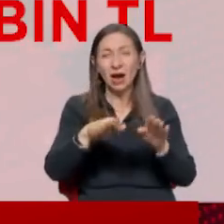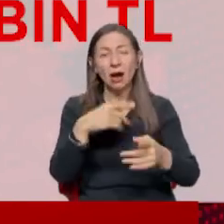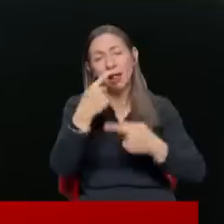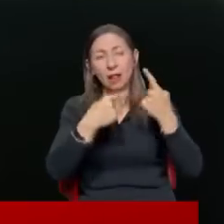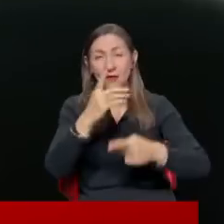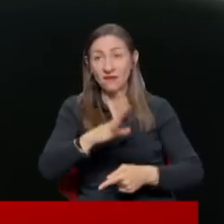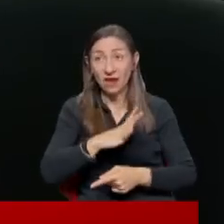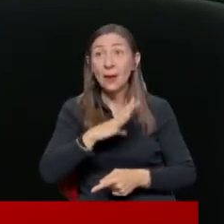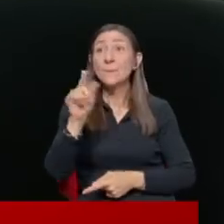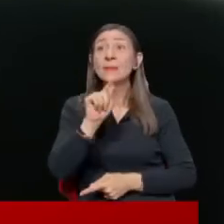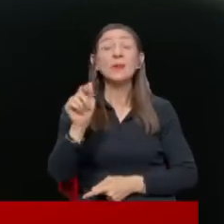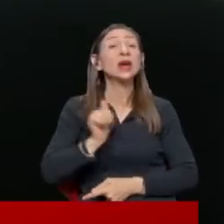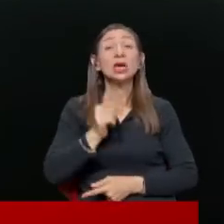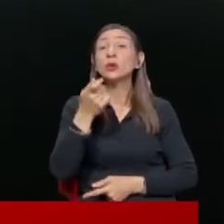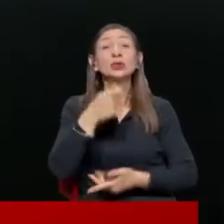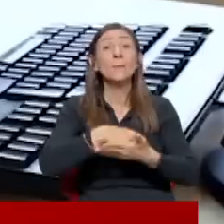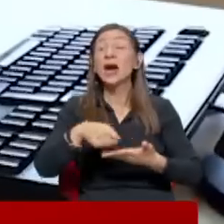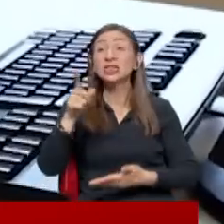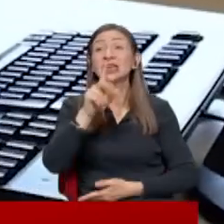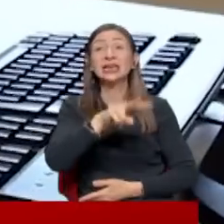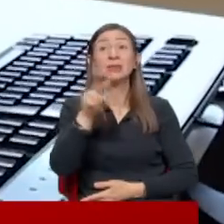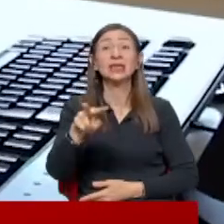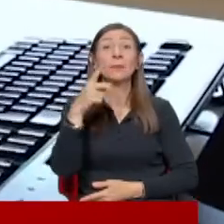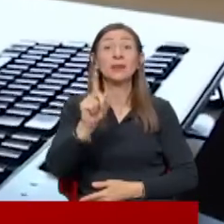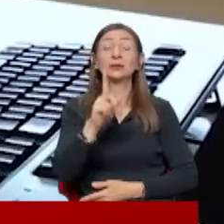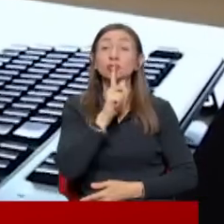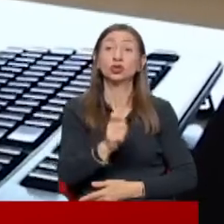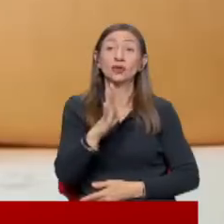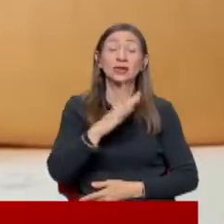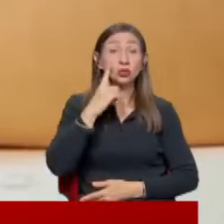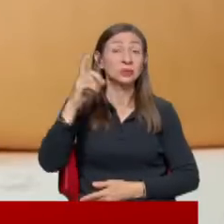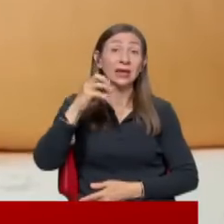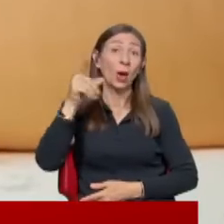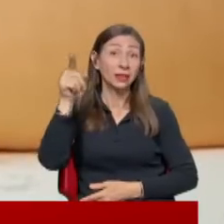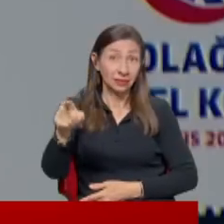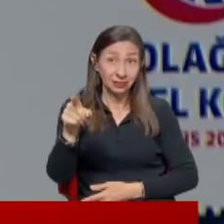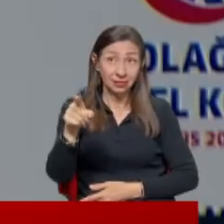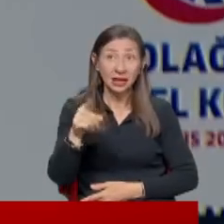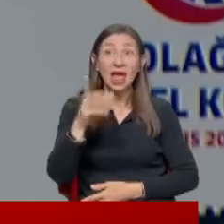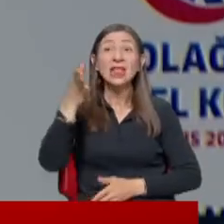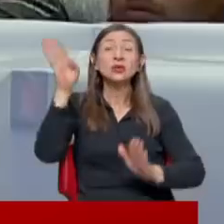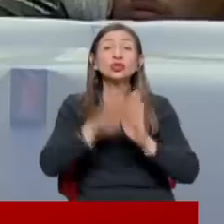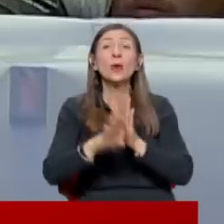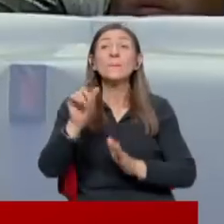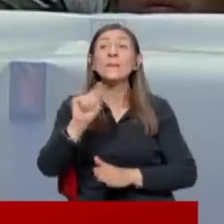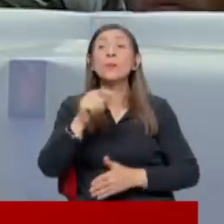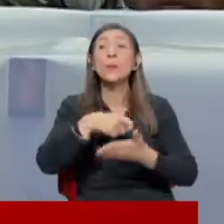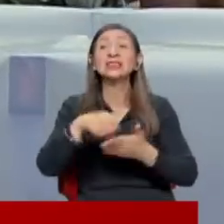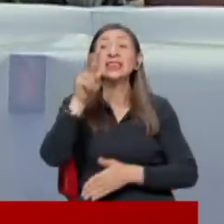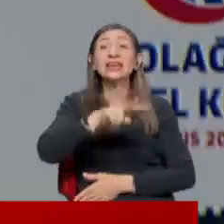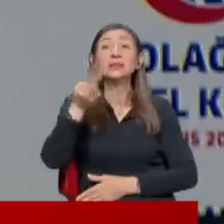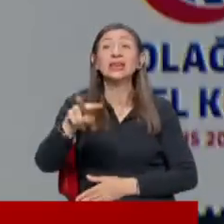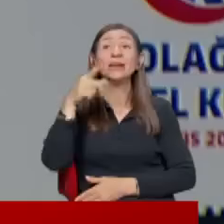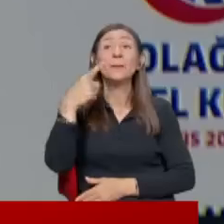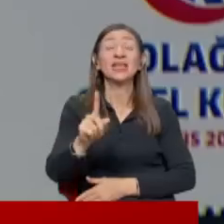telaffuz ediliyor. Memurun asgari ücretine ise 22 bin lira sözü var Cumhurbaşkanı Erdoğan'ın. En düşük memur maaşı